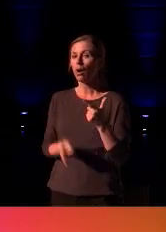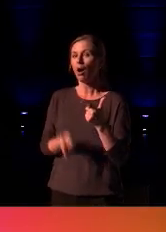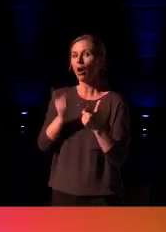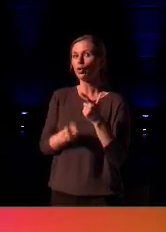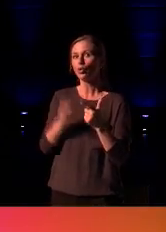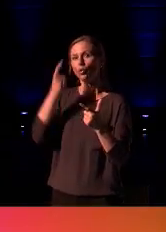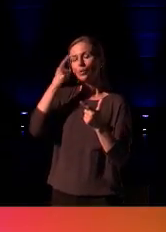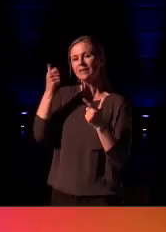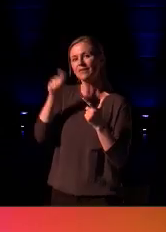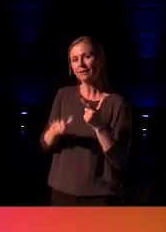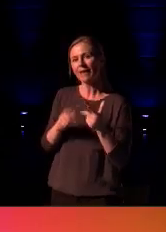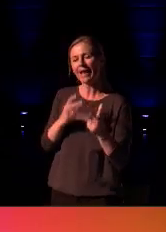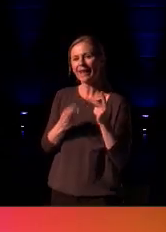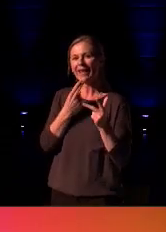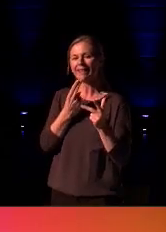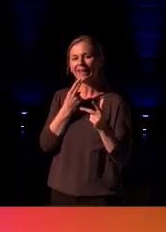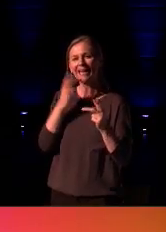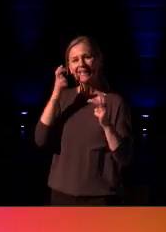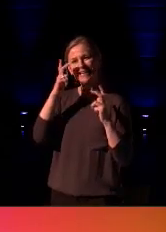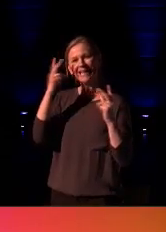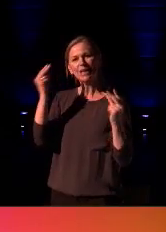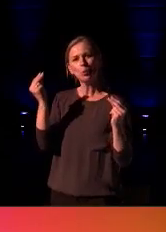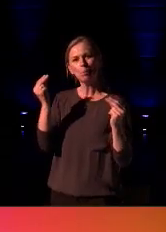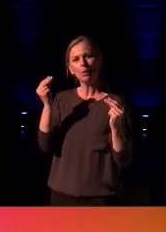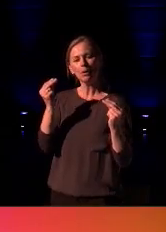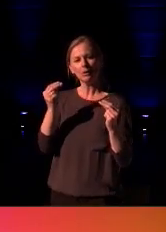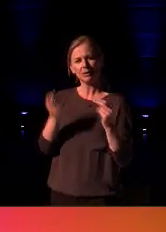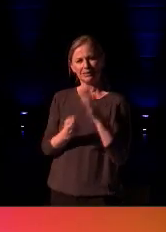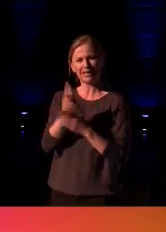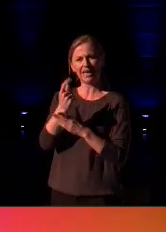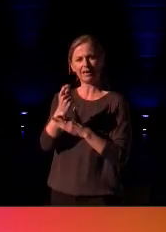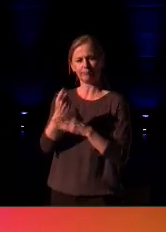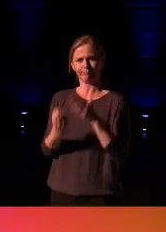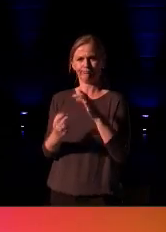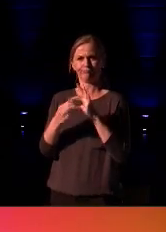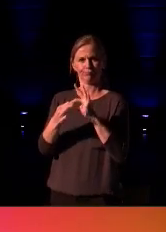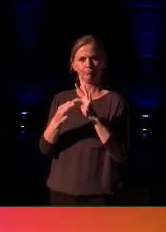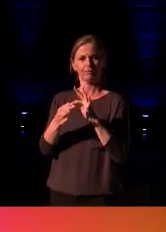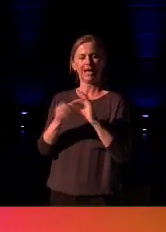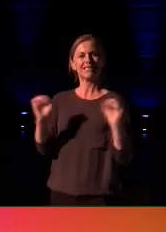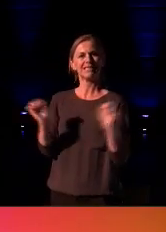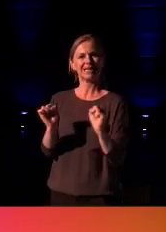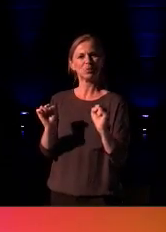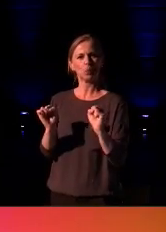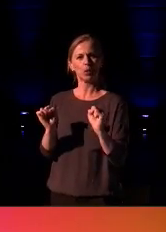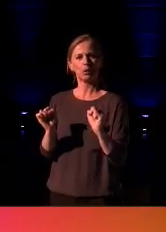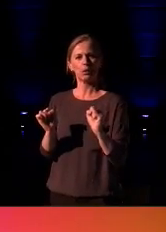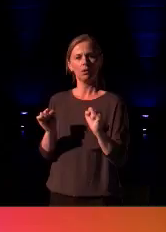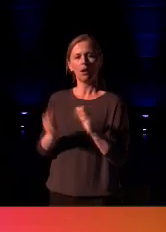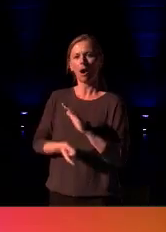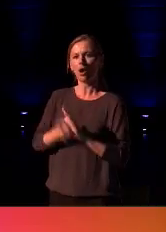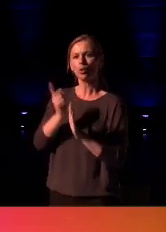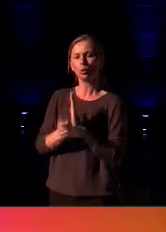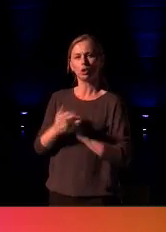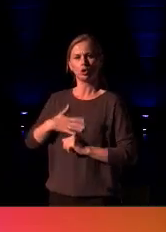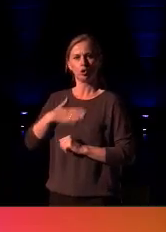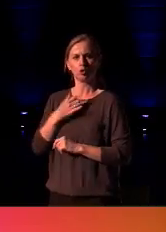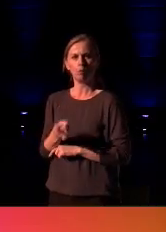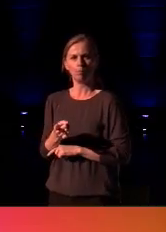akutt kognitiv svikt, eller det vi kaller for delirium, som gjerne opptrer i forbindelse med stressorer, akutte